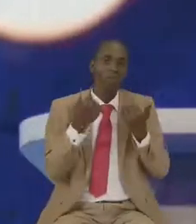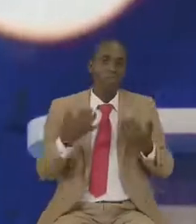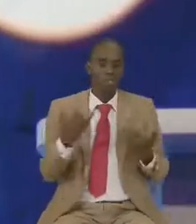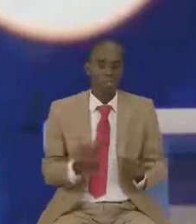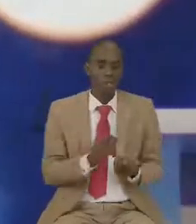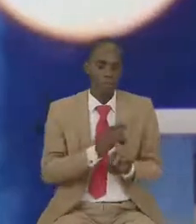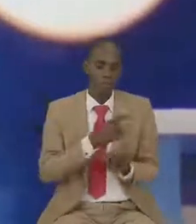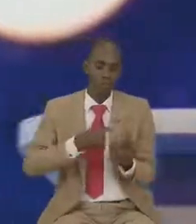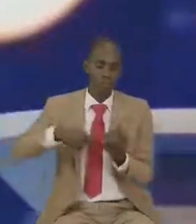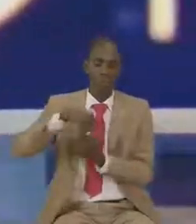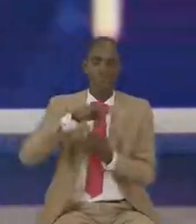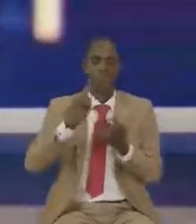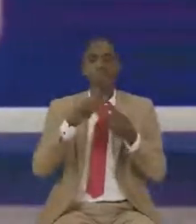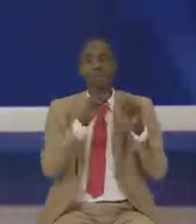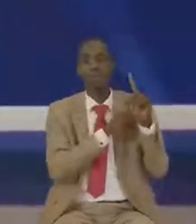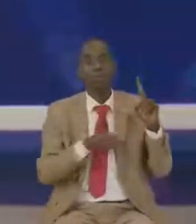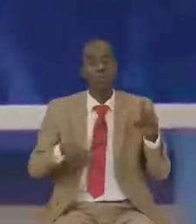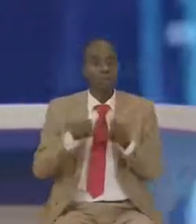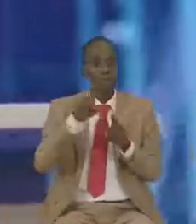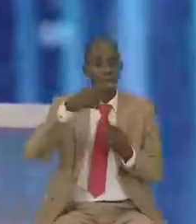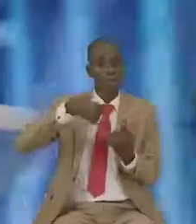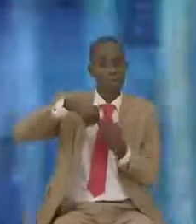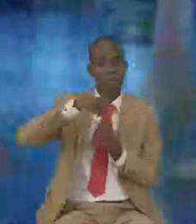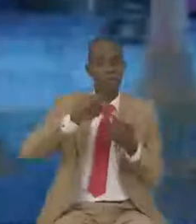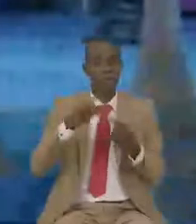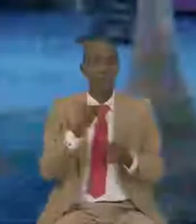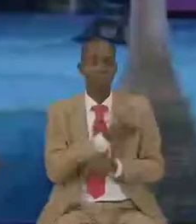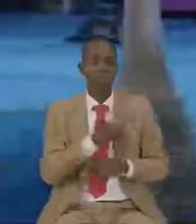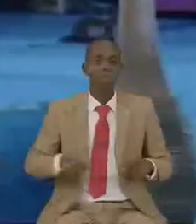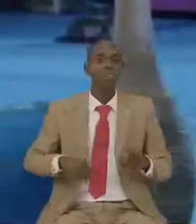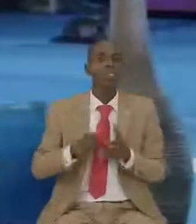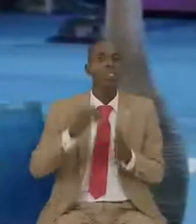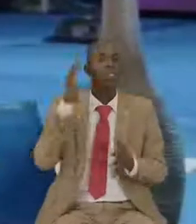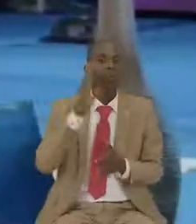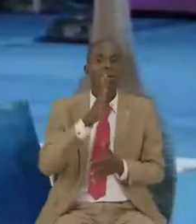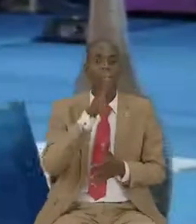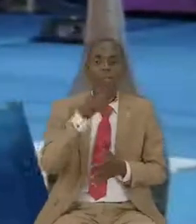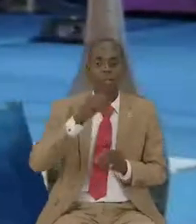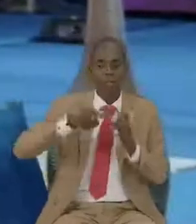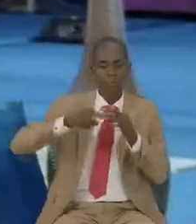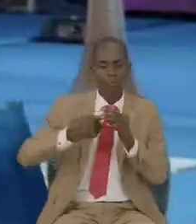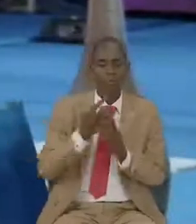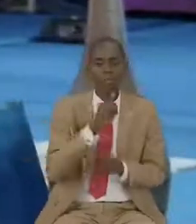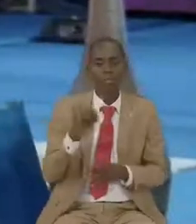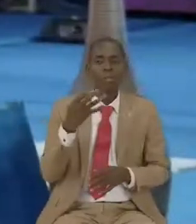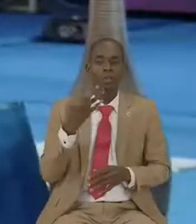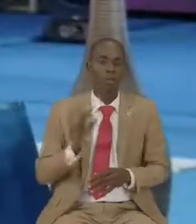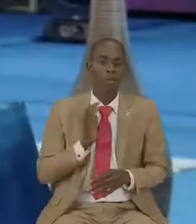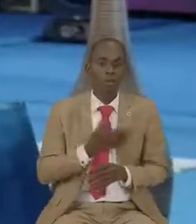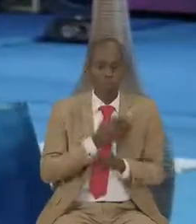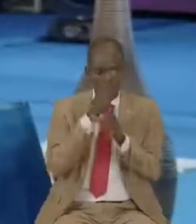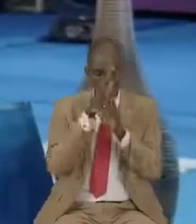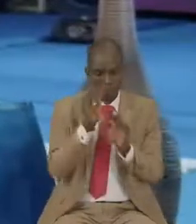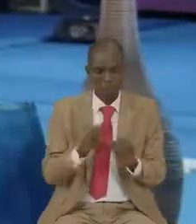déshonnête, disgracieuse. Mais maintenant, on se tourne vers le Seigneur. Comme vous vous tournez vers le Seigneur, ce sera